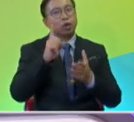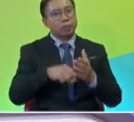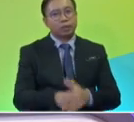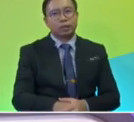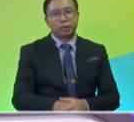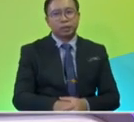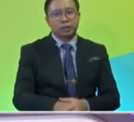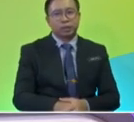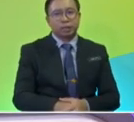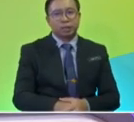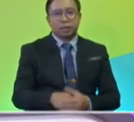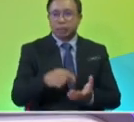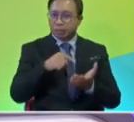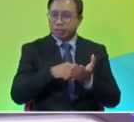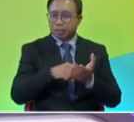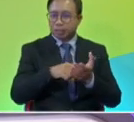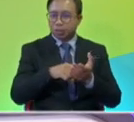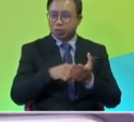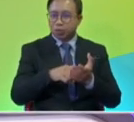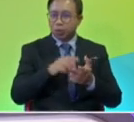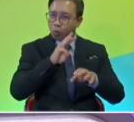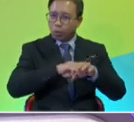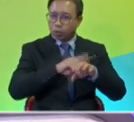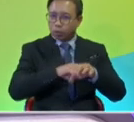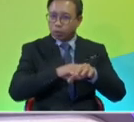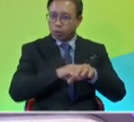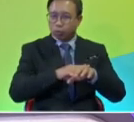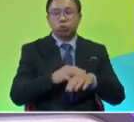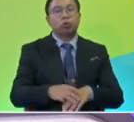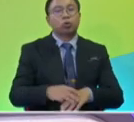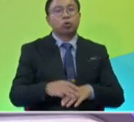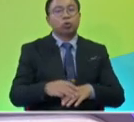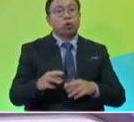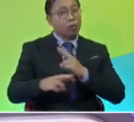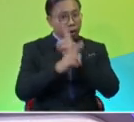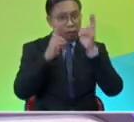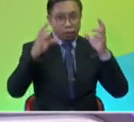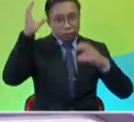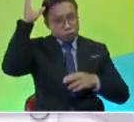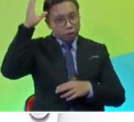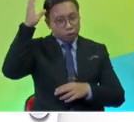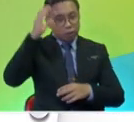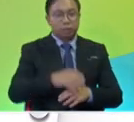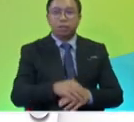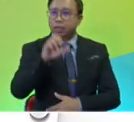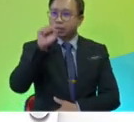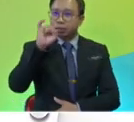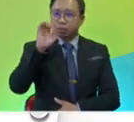ialah yang ni waktu perayaan tahun Maru Cina selalunya ada alat pekus Sin iaitu